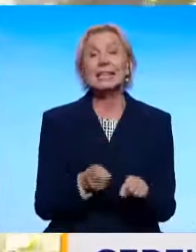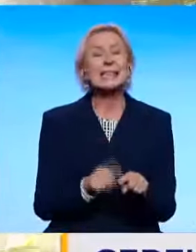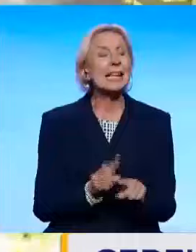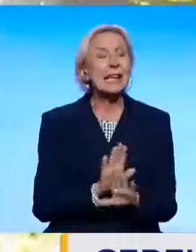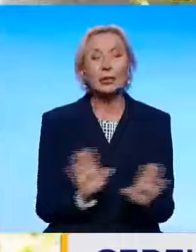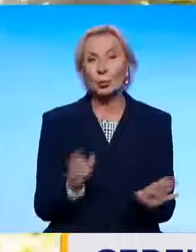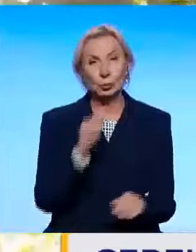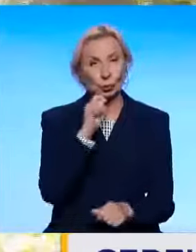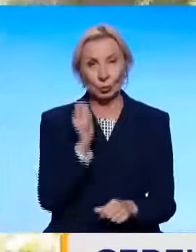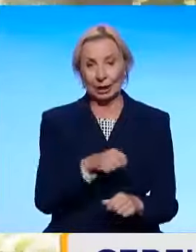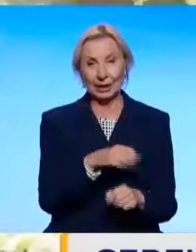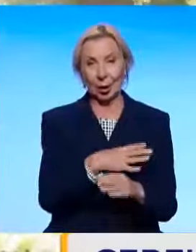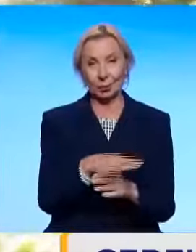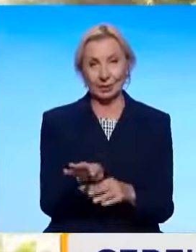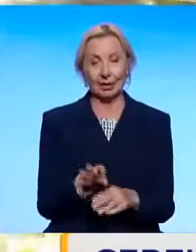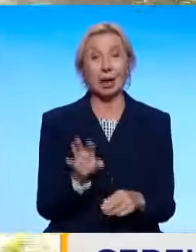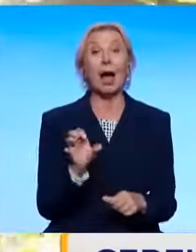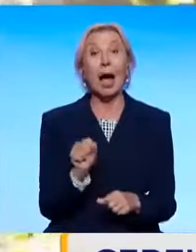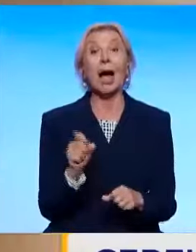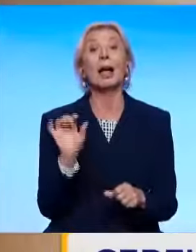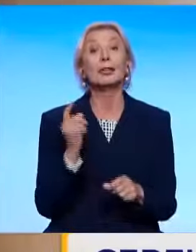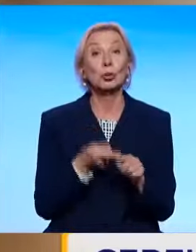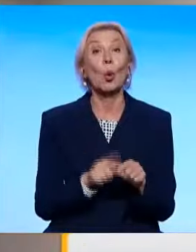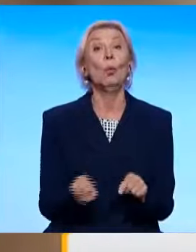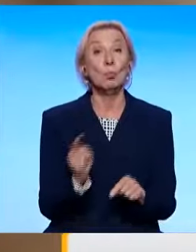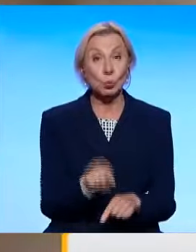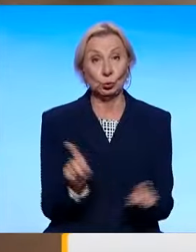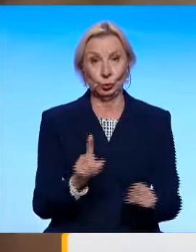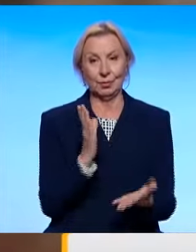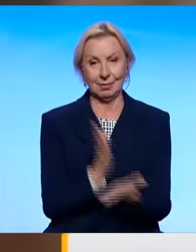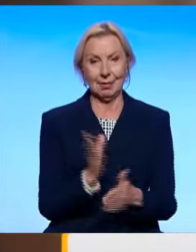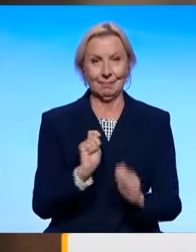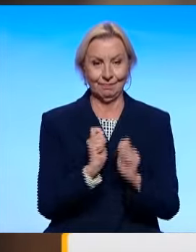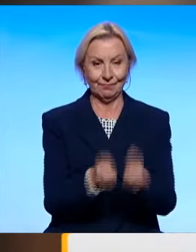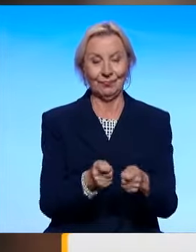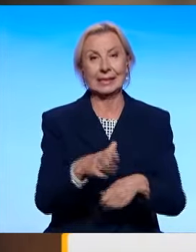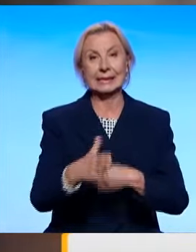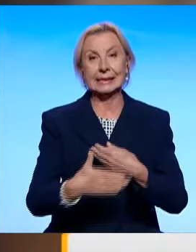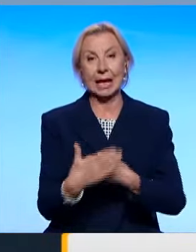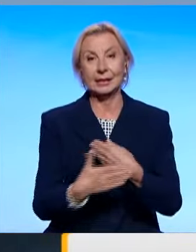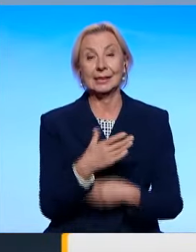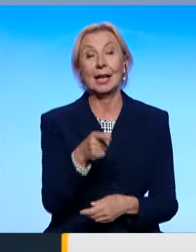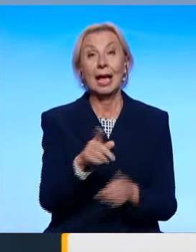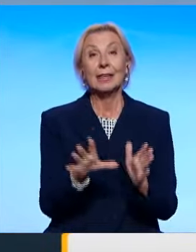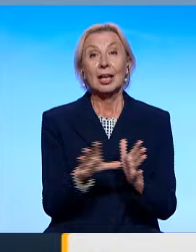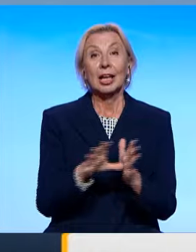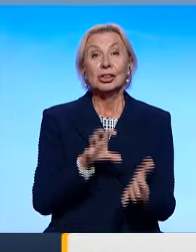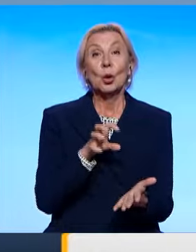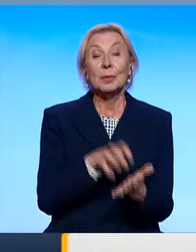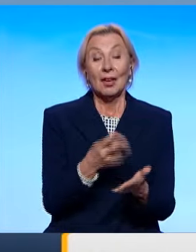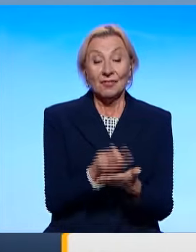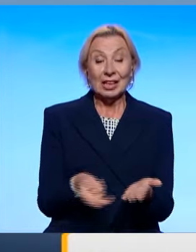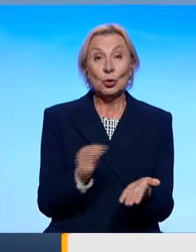а тому, що діють санкції. Те, що Росія намагається там на своїх енергетичних об'єктах відновити за